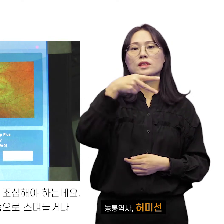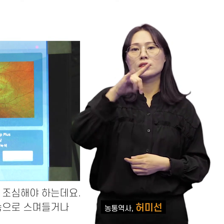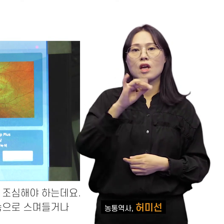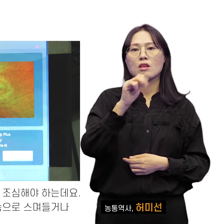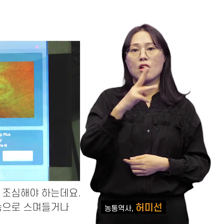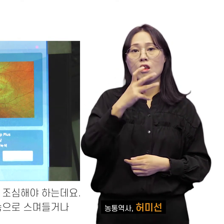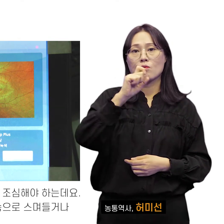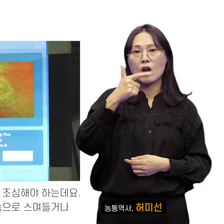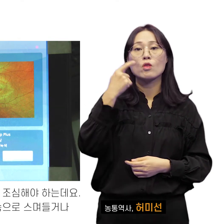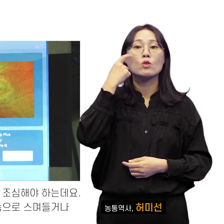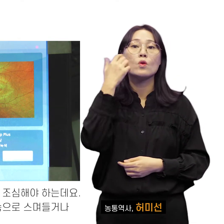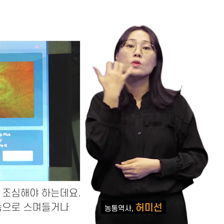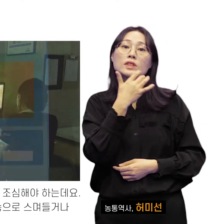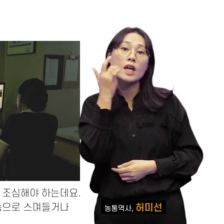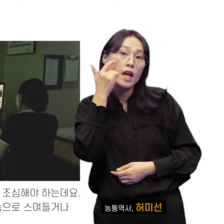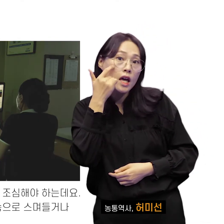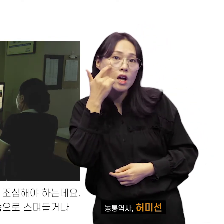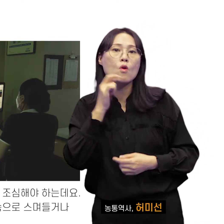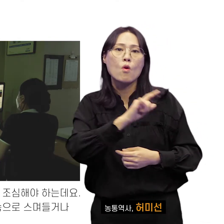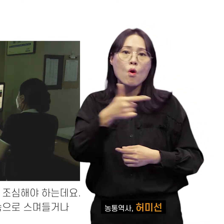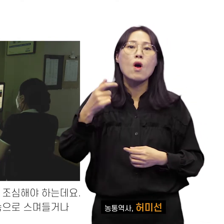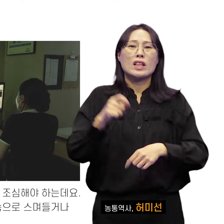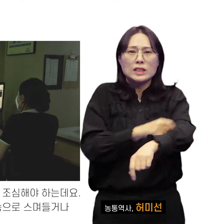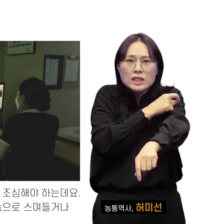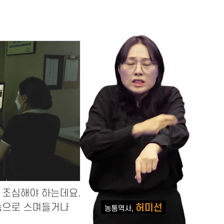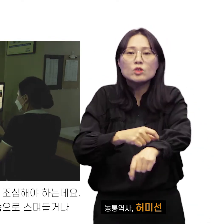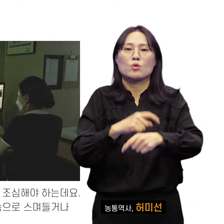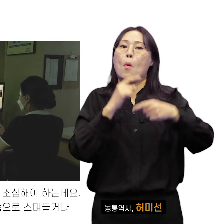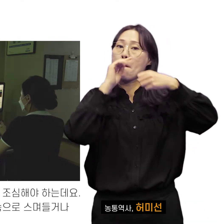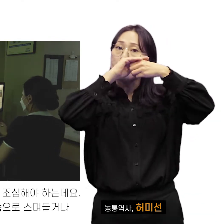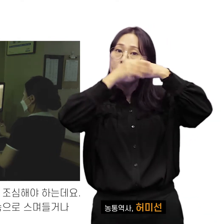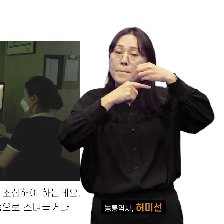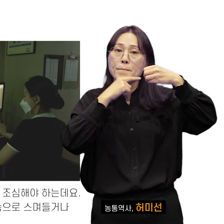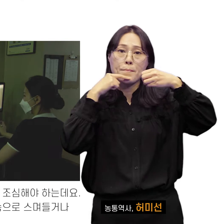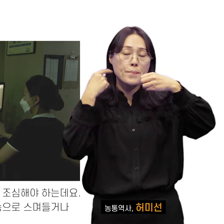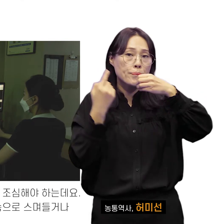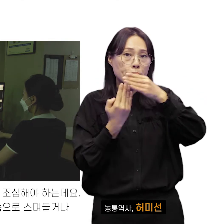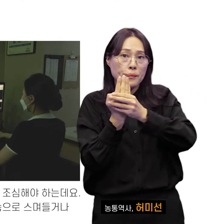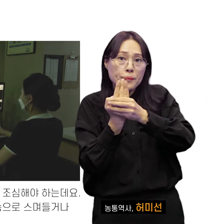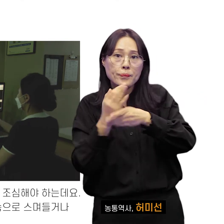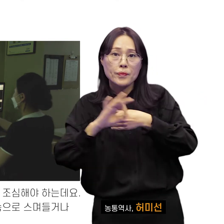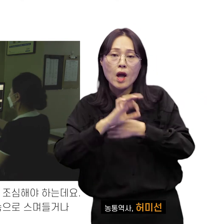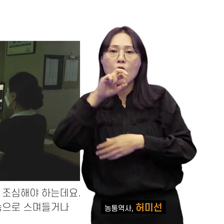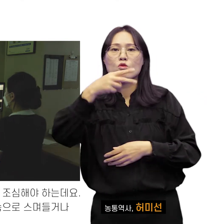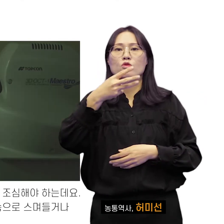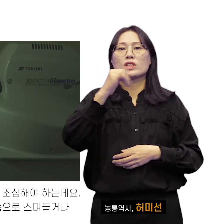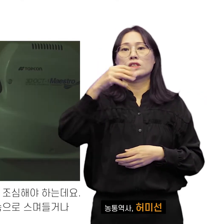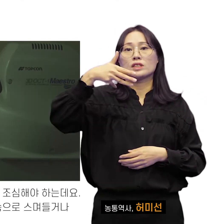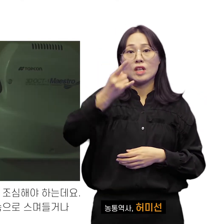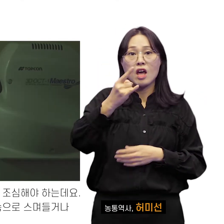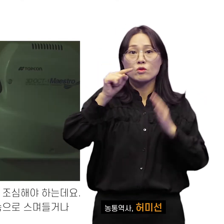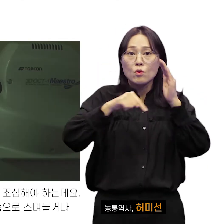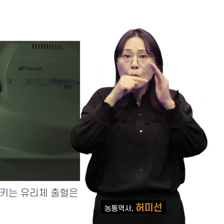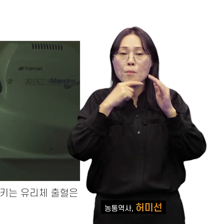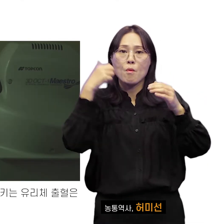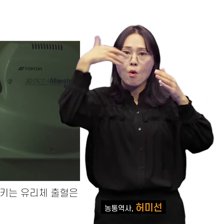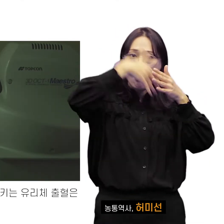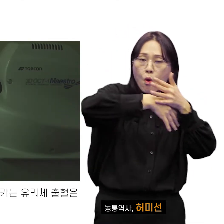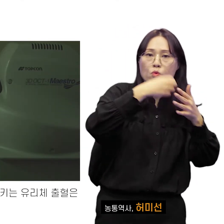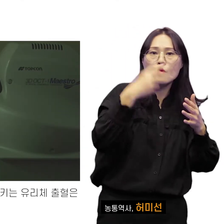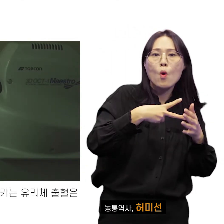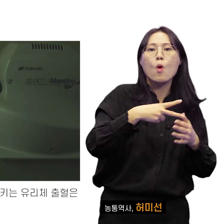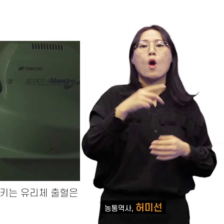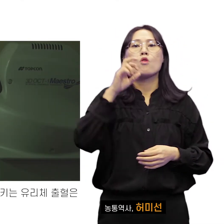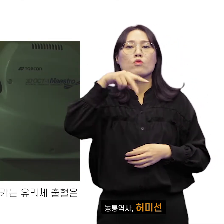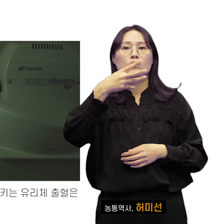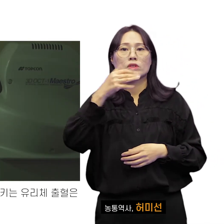이어질 수 있으므로 더욱 조심해야 하는데요. 특히 망막에 출혈이 일어나 유리체 속으로 스며들거나 유리체에